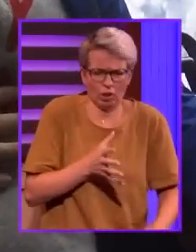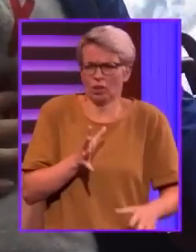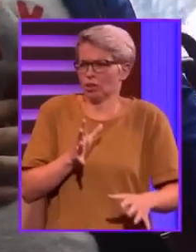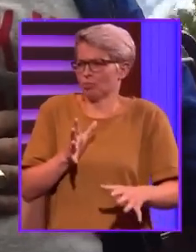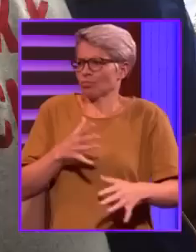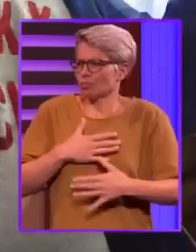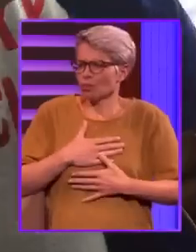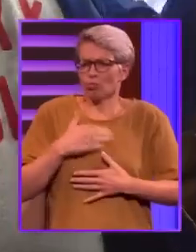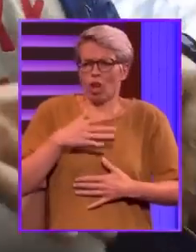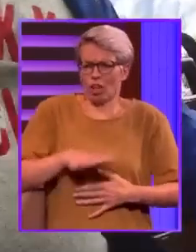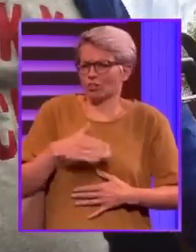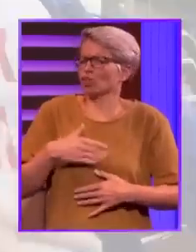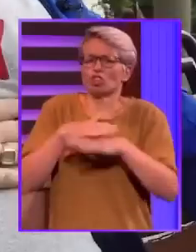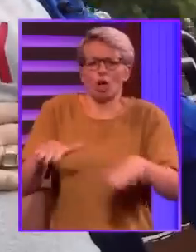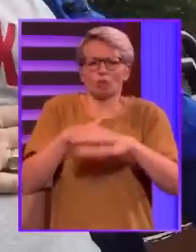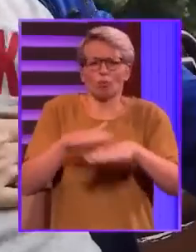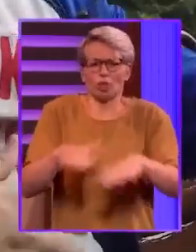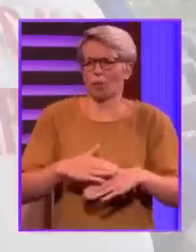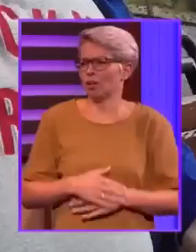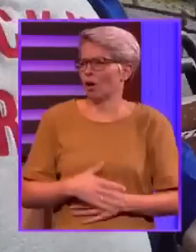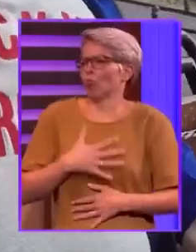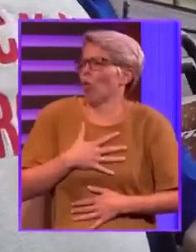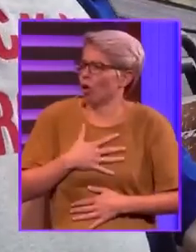Ik word kots, hoor. Kan je stoppen, dat ding?